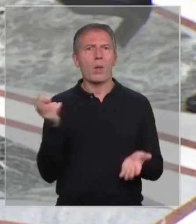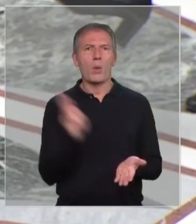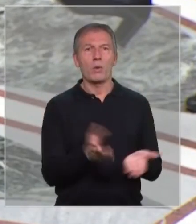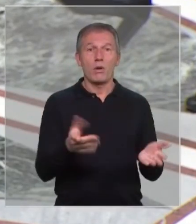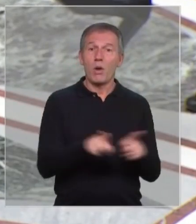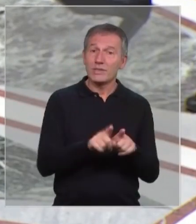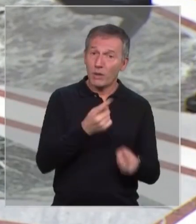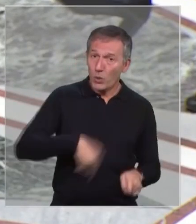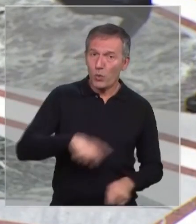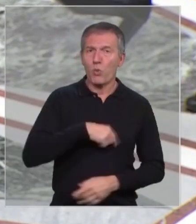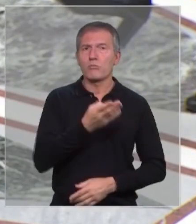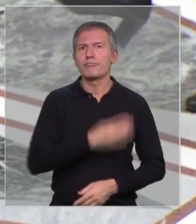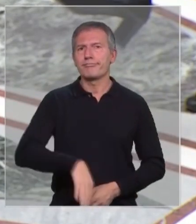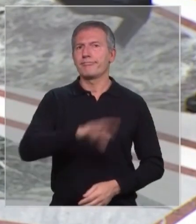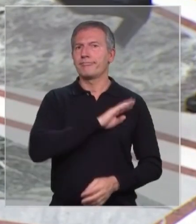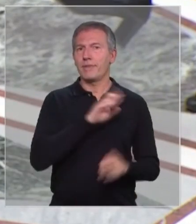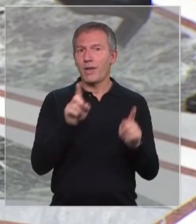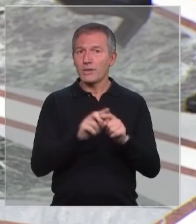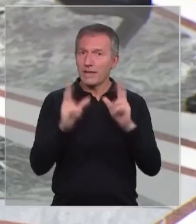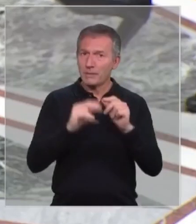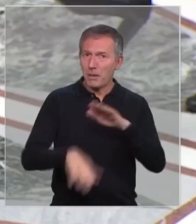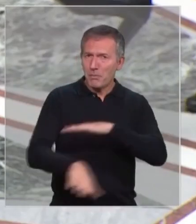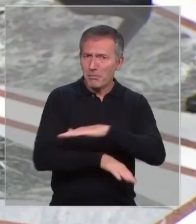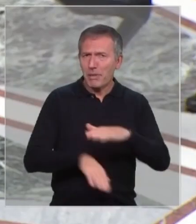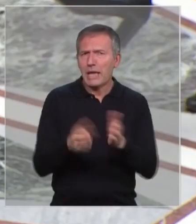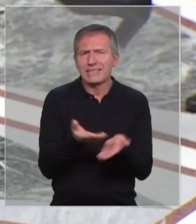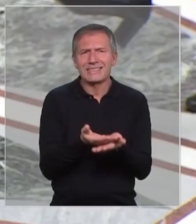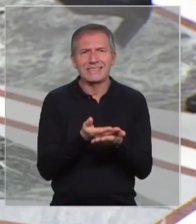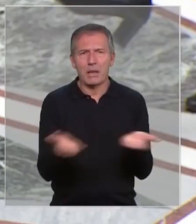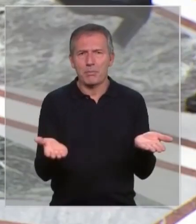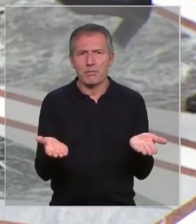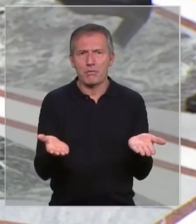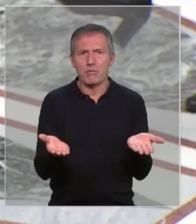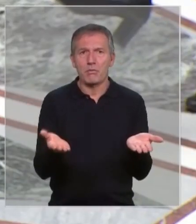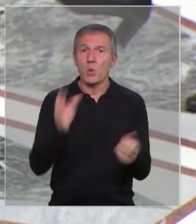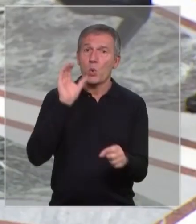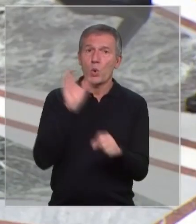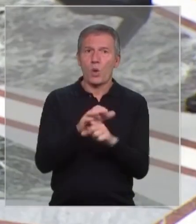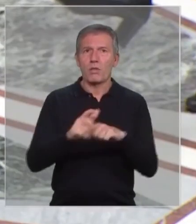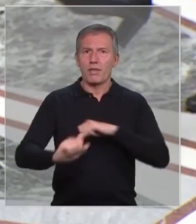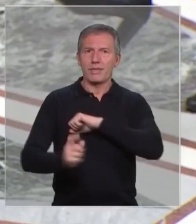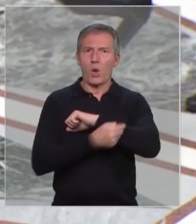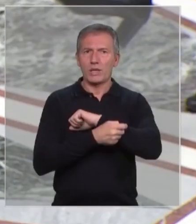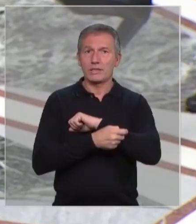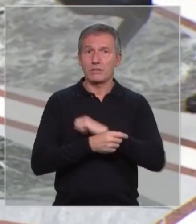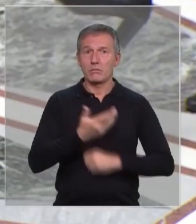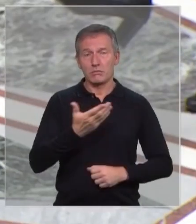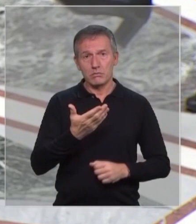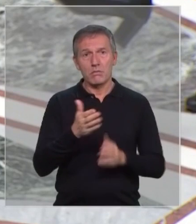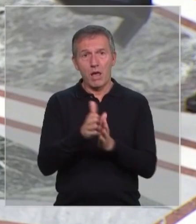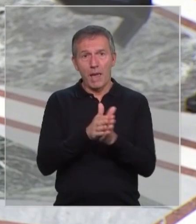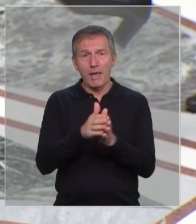en responsabilité que nous rappelons des principes simples: la condamnation du terrorisme du Hamas et des